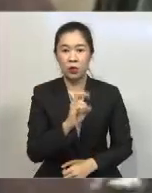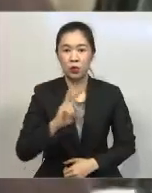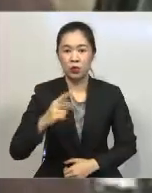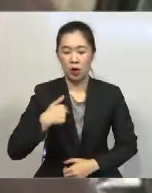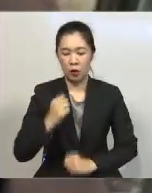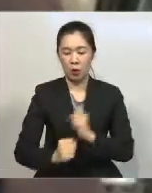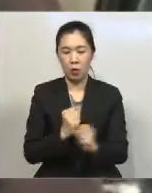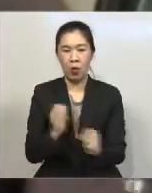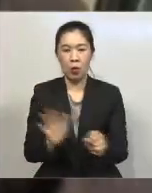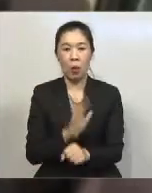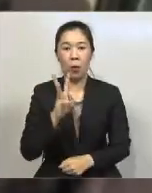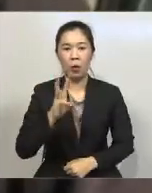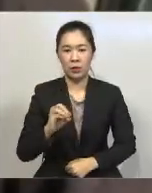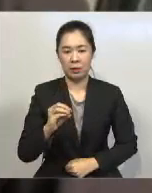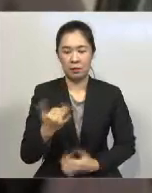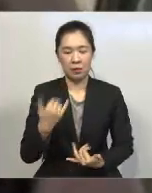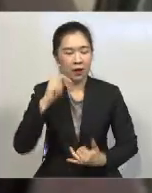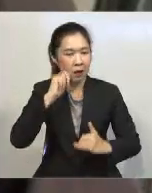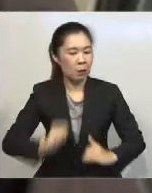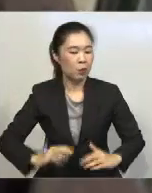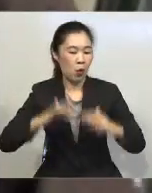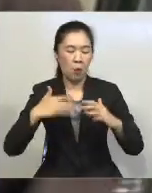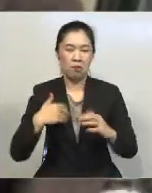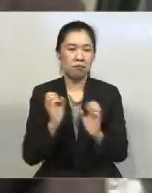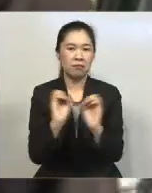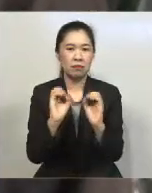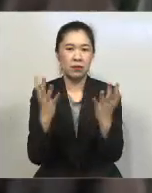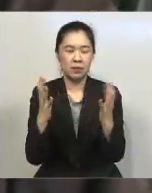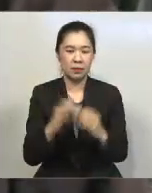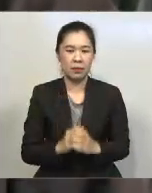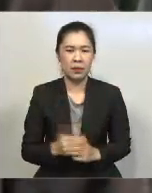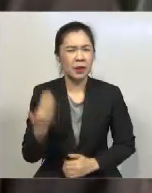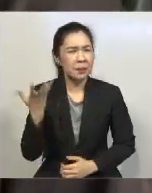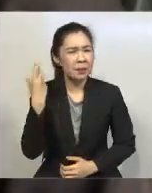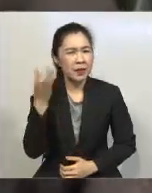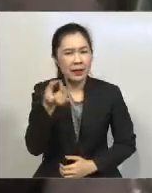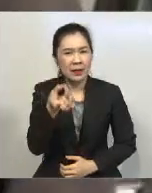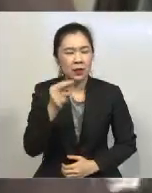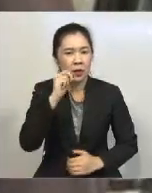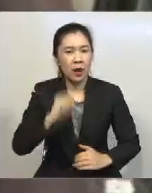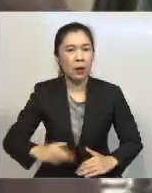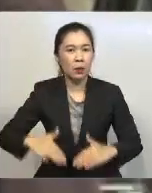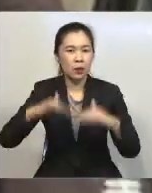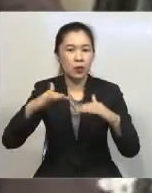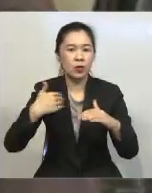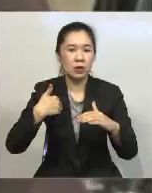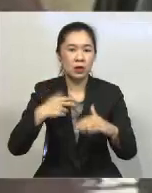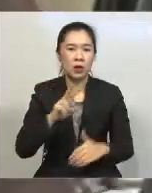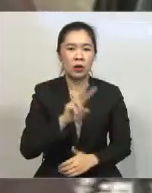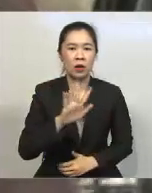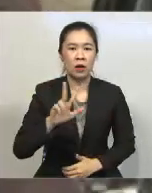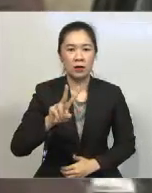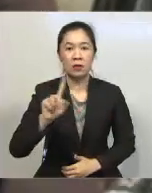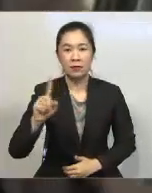ปีนี้แหละไม่เจอก่อนหน้านั้นก็ไม่มีมันจะมีอยู่ช่วงหนึ่งที่ว่าน้ำท่วมใหญ่สูงสุดครับ2521